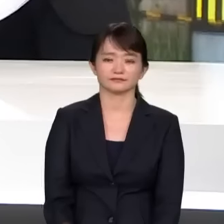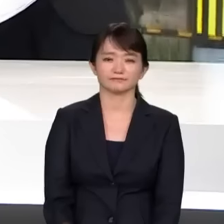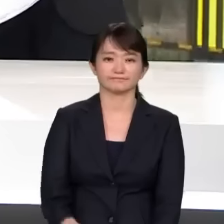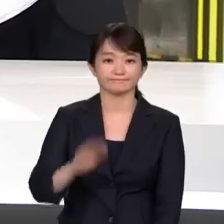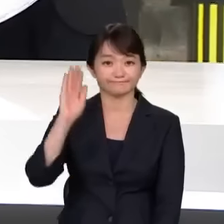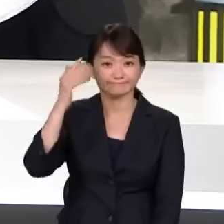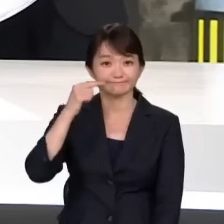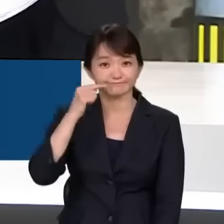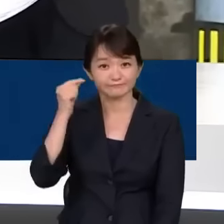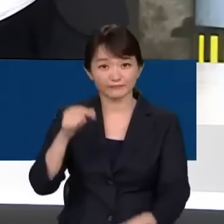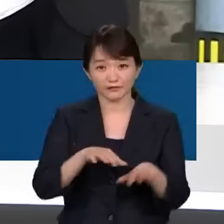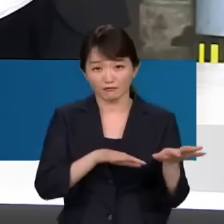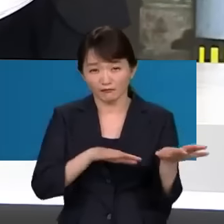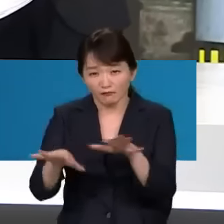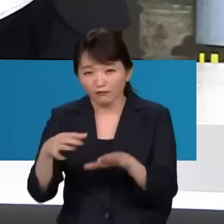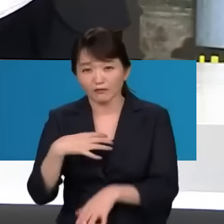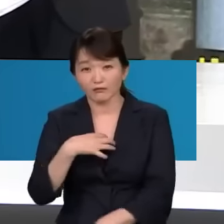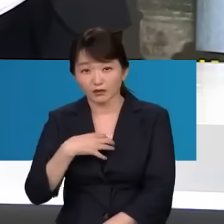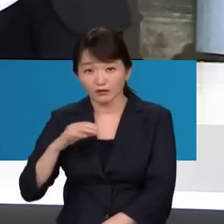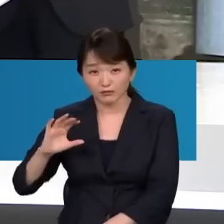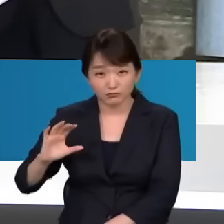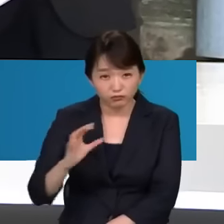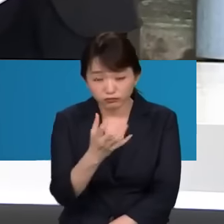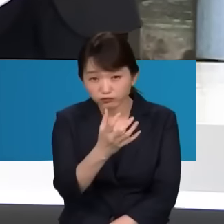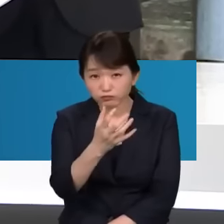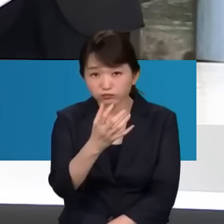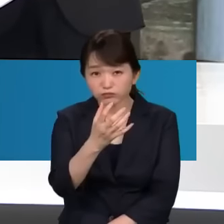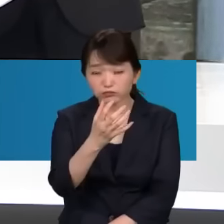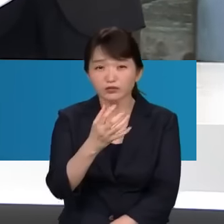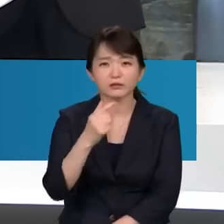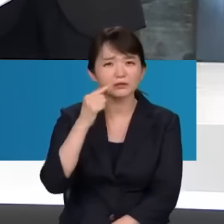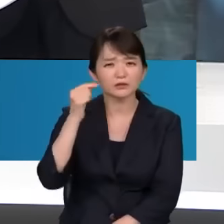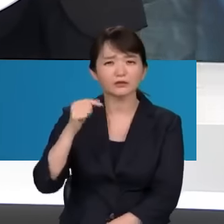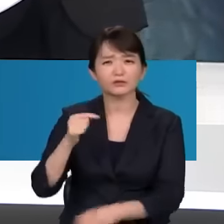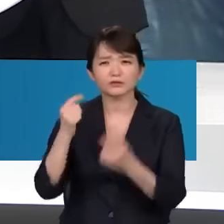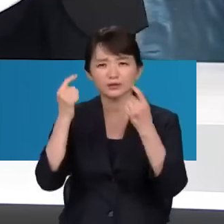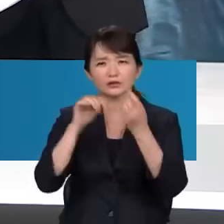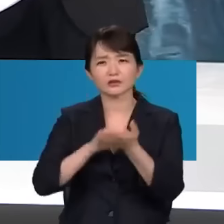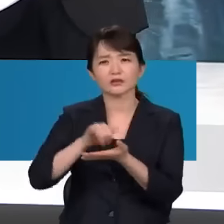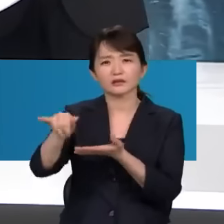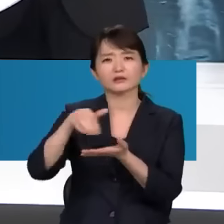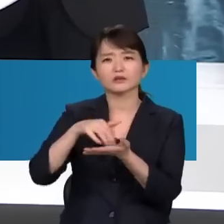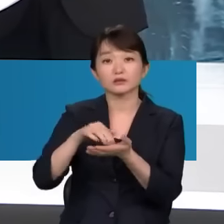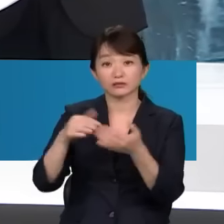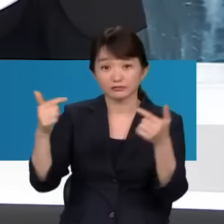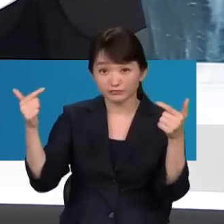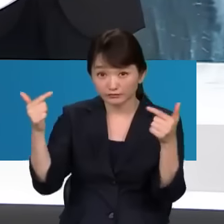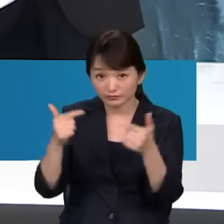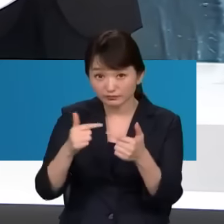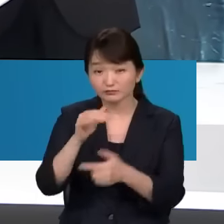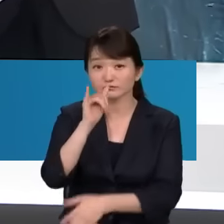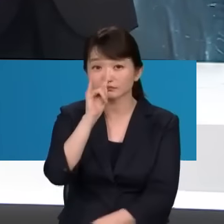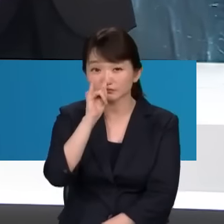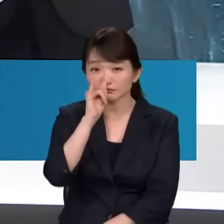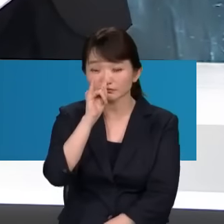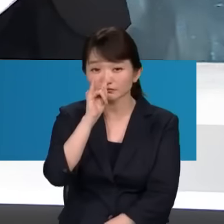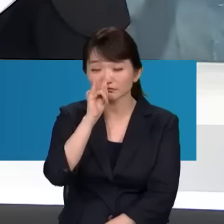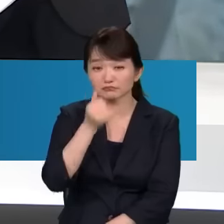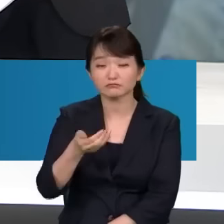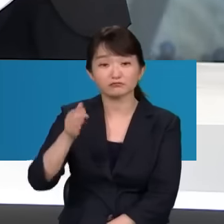최근 일본에 대지진 우려가 커지고 태풍도 잇따르면서 일본 찾는 우리 관광객 숫자도 줄어들 수 있다는 관측이